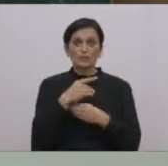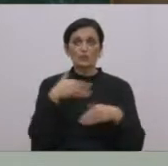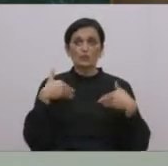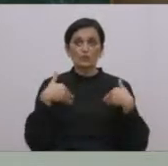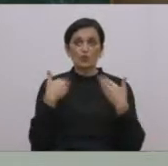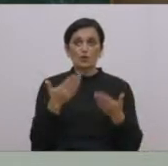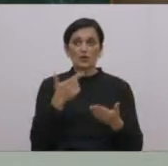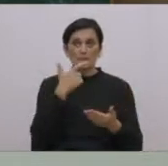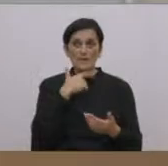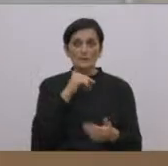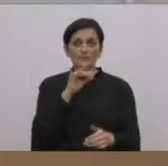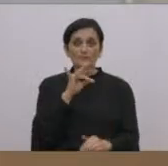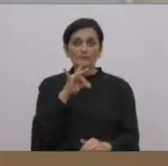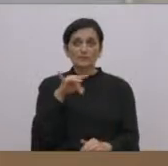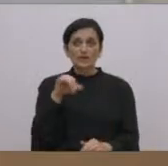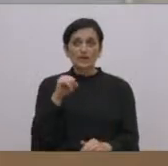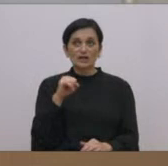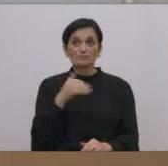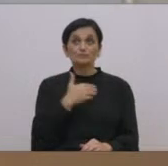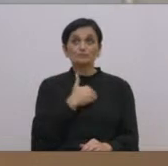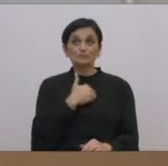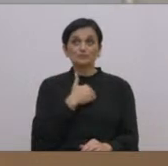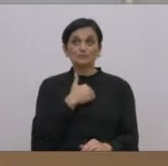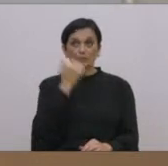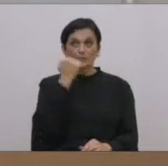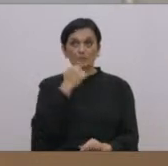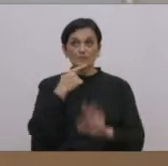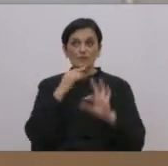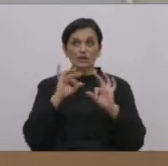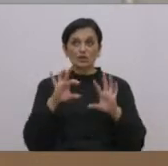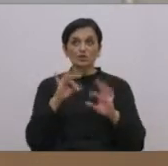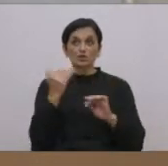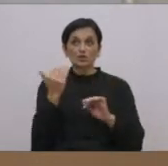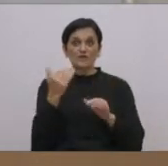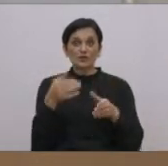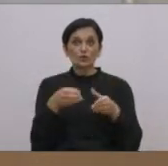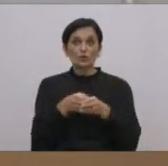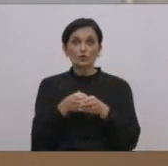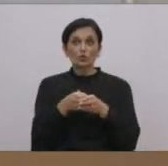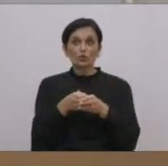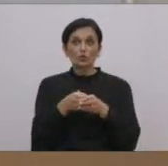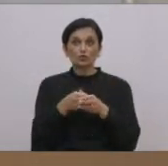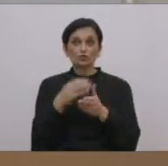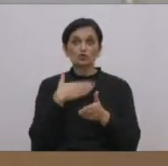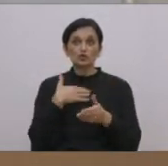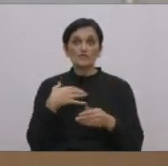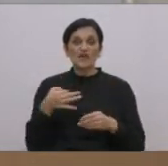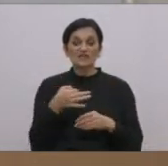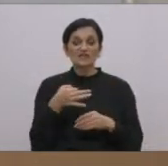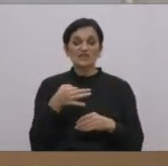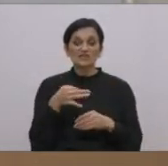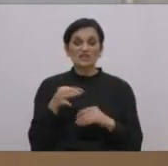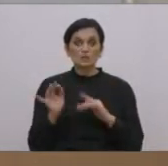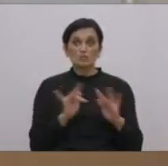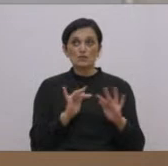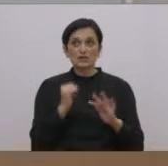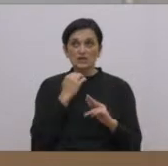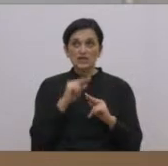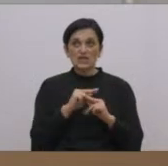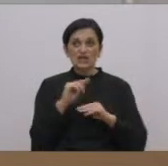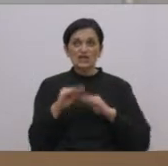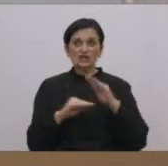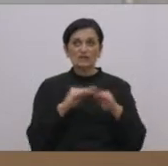Მოგესალმებით, ბატონო ირაკლი. Მინდა მადლობა გადაგიხადოთ თქვენ და თქვენს გუნდს ჩვენს რეგიონში მიმდინარე